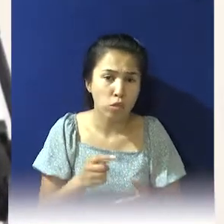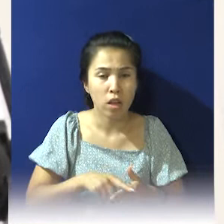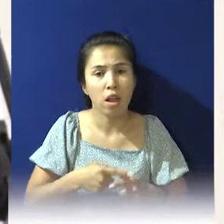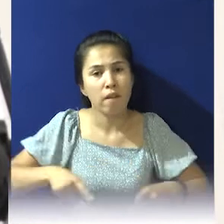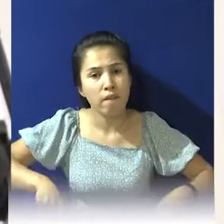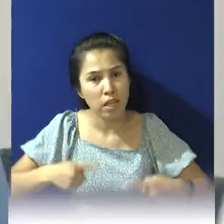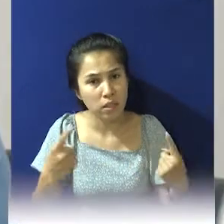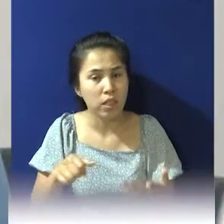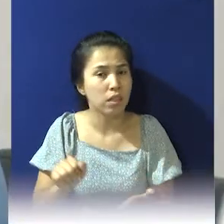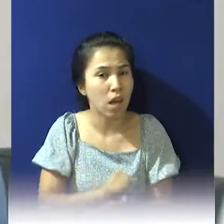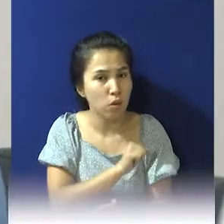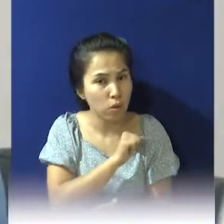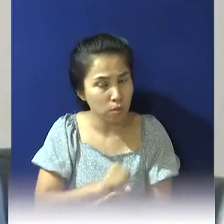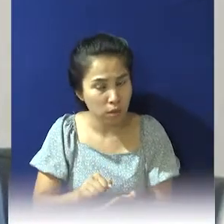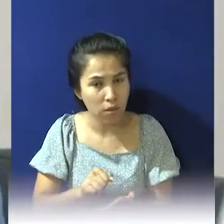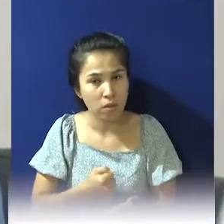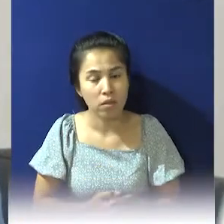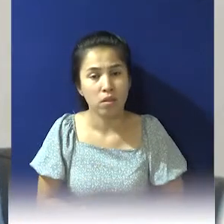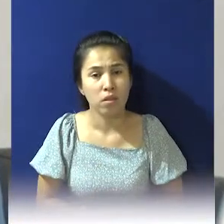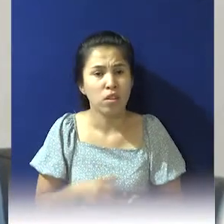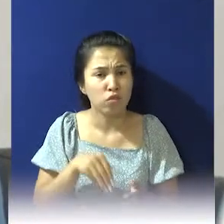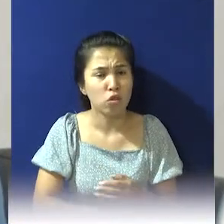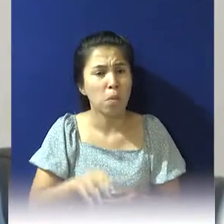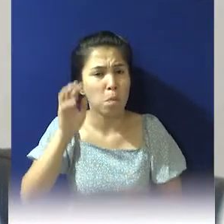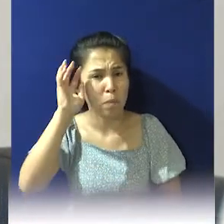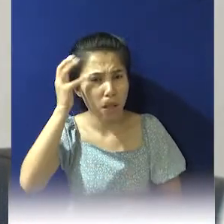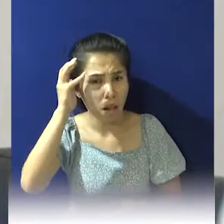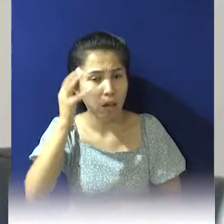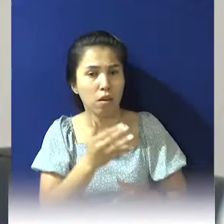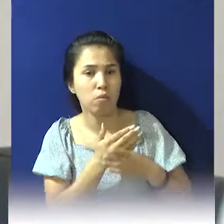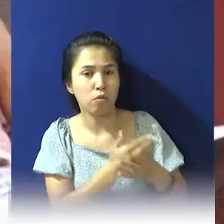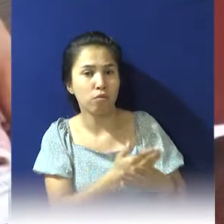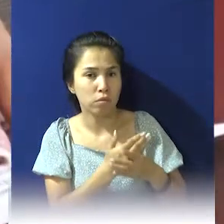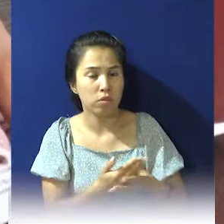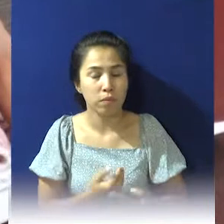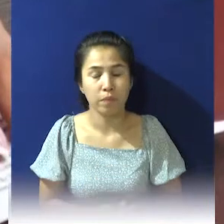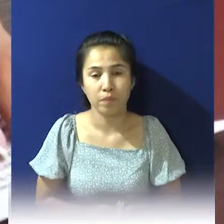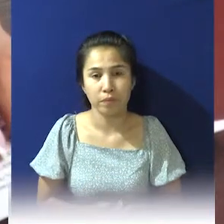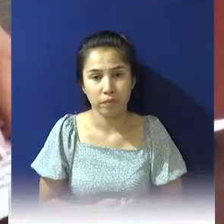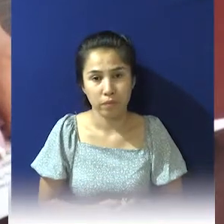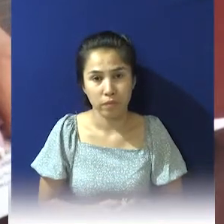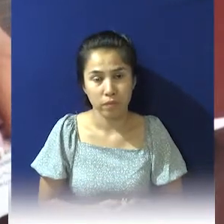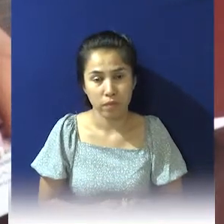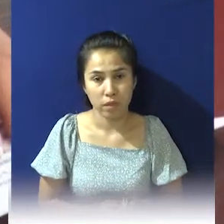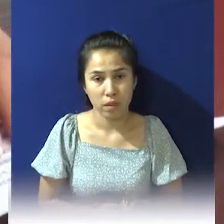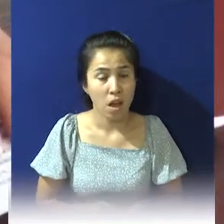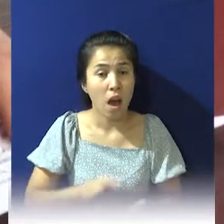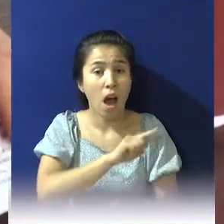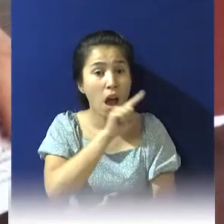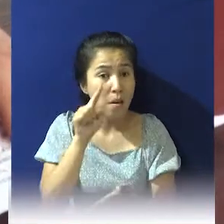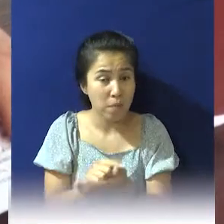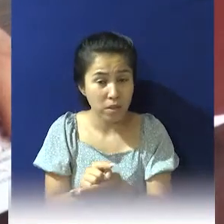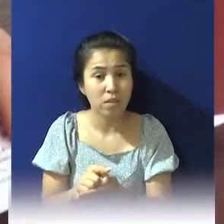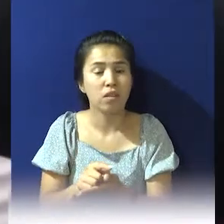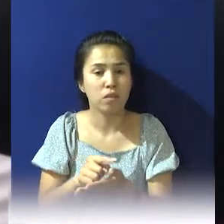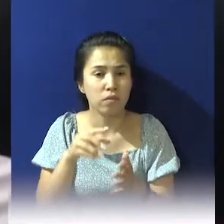наказаний, не связанных с изоляцией от общества, входят и виды оказания воспитательной, психологической и социально-правовой помощи. В